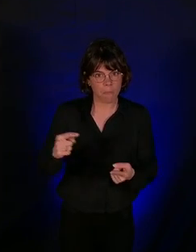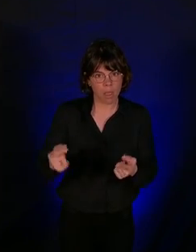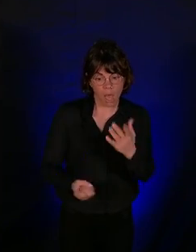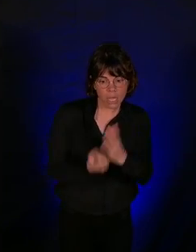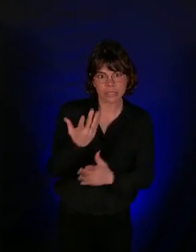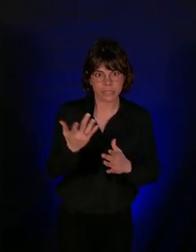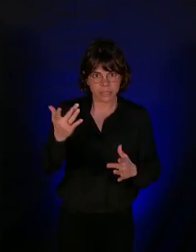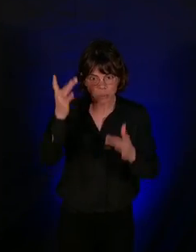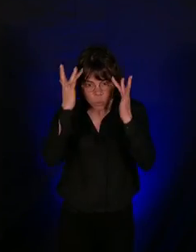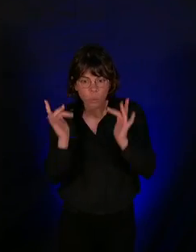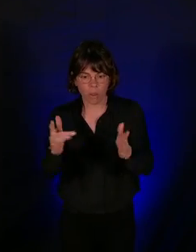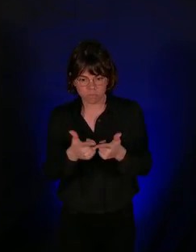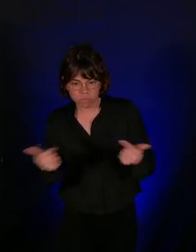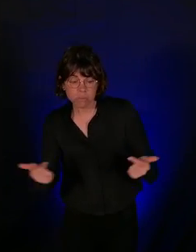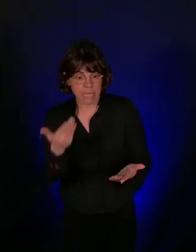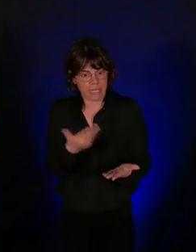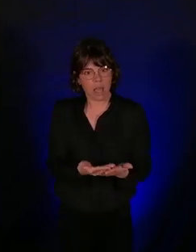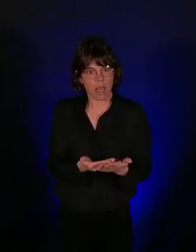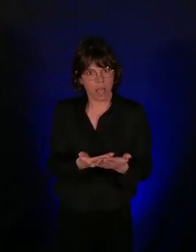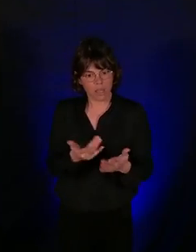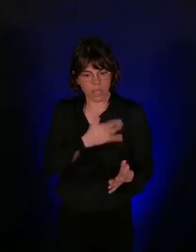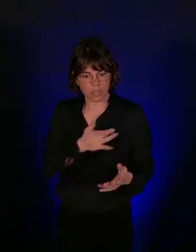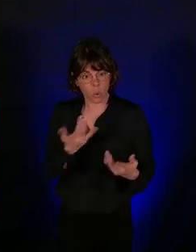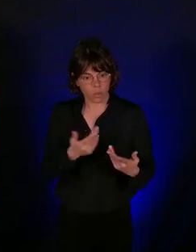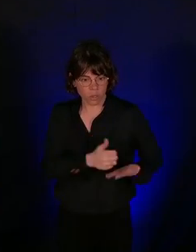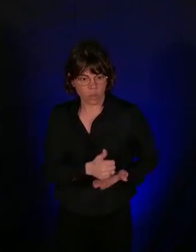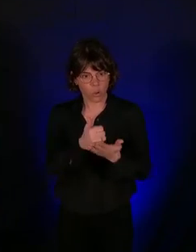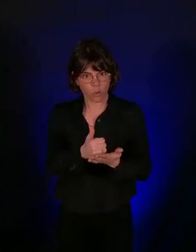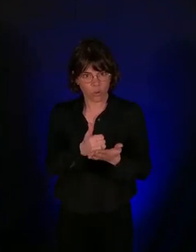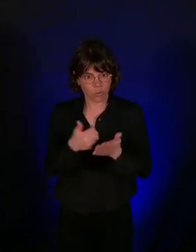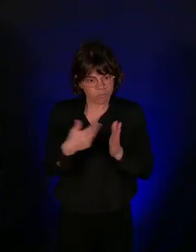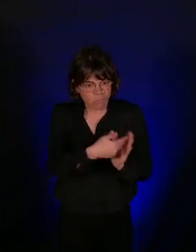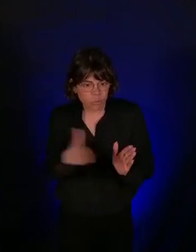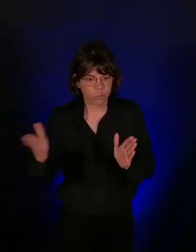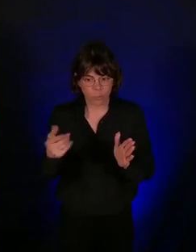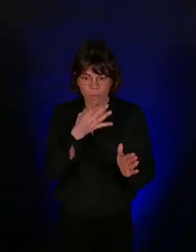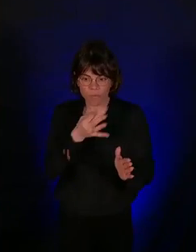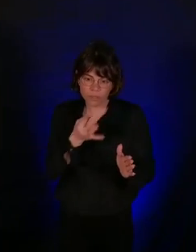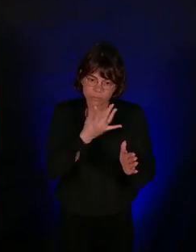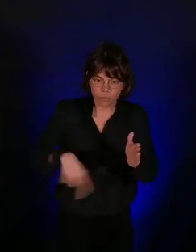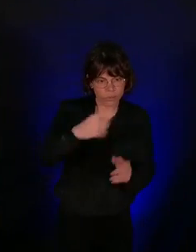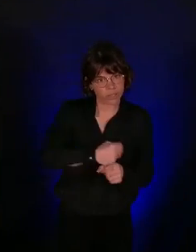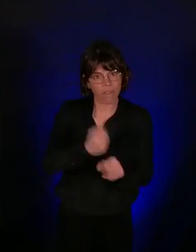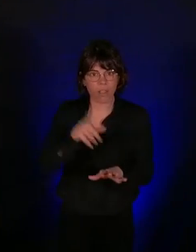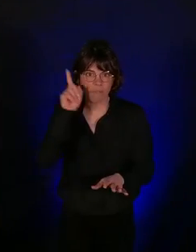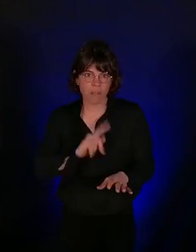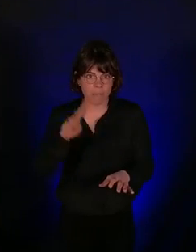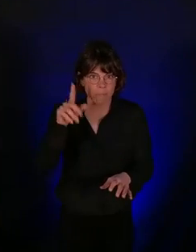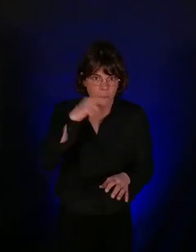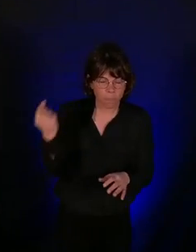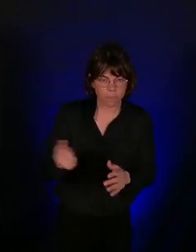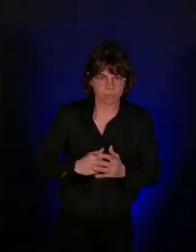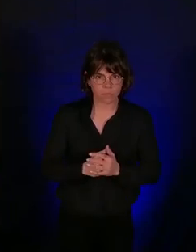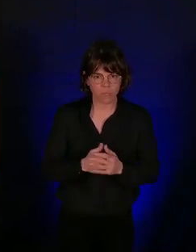culturelles qui sont aussi un outil d'émancipation pour les travailleuses et les travailleurs cette initiative a